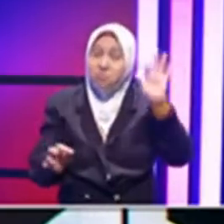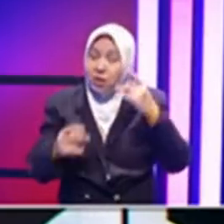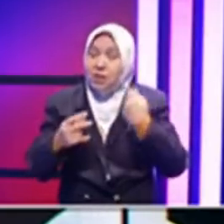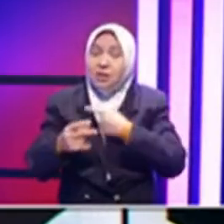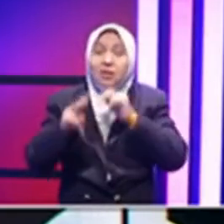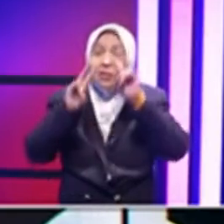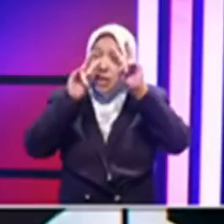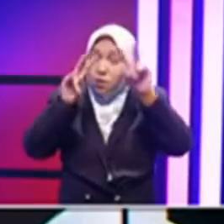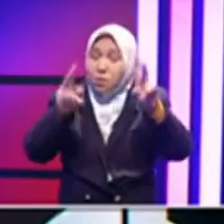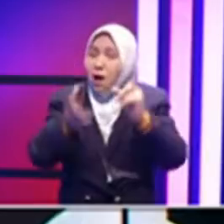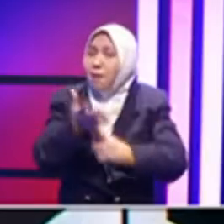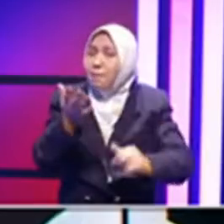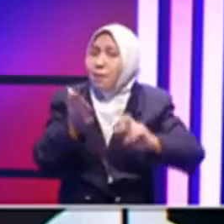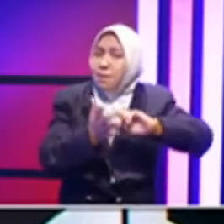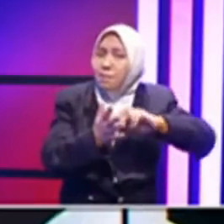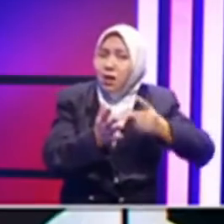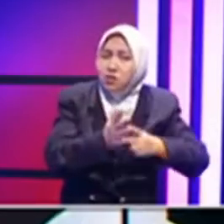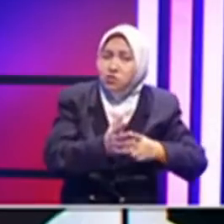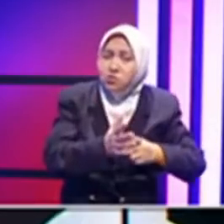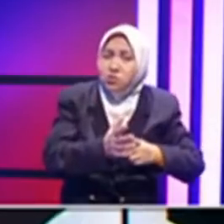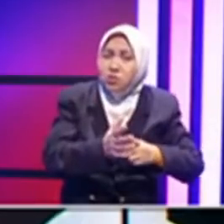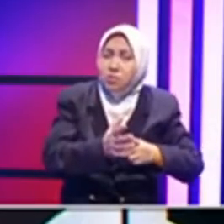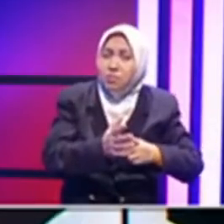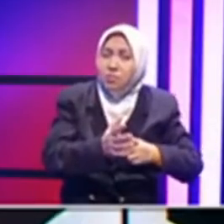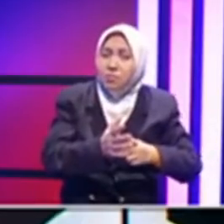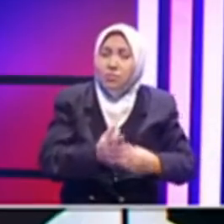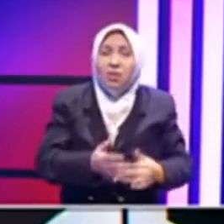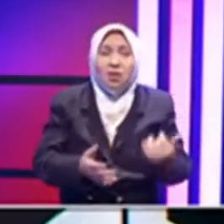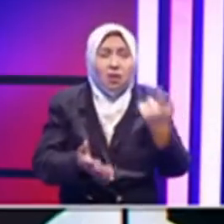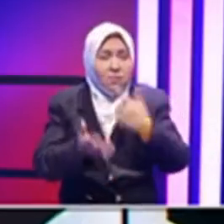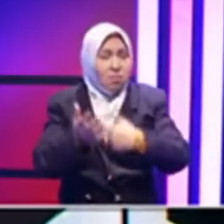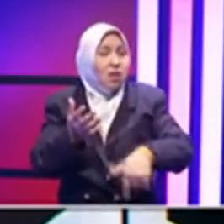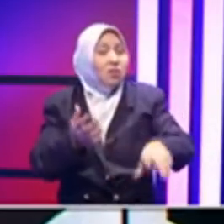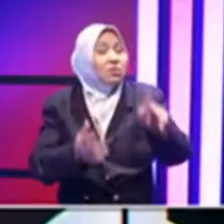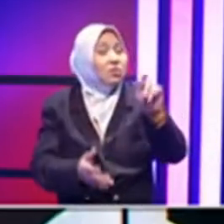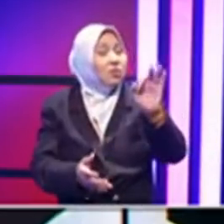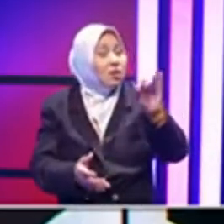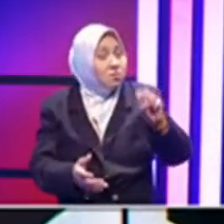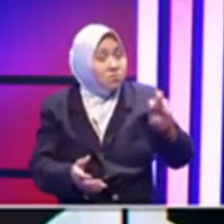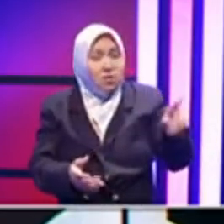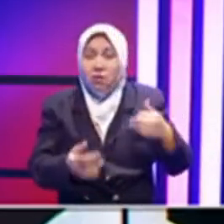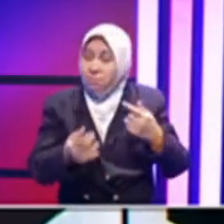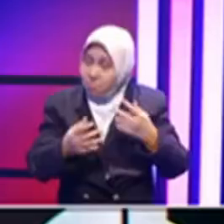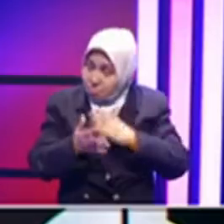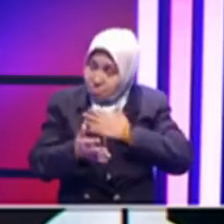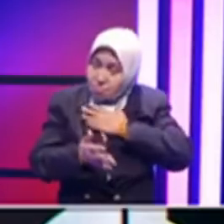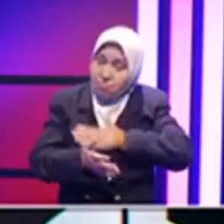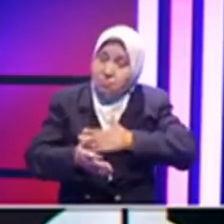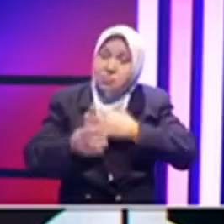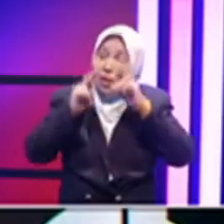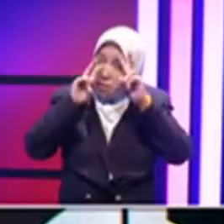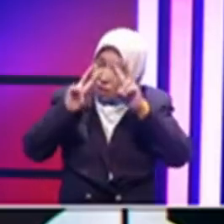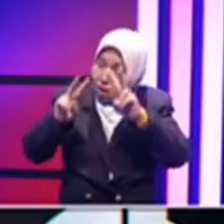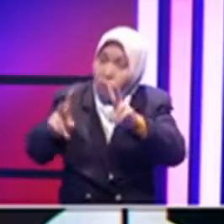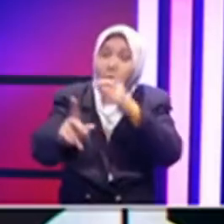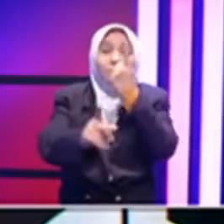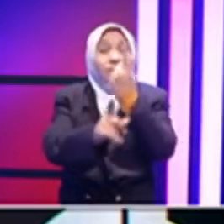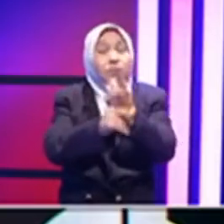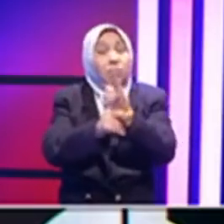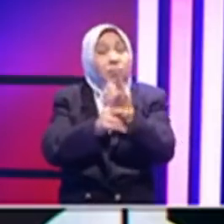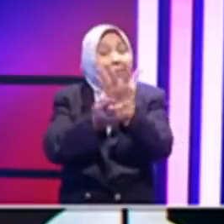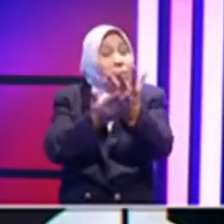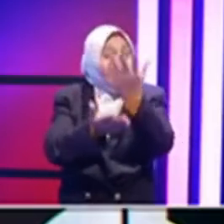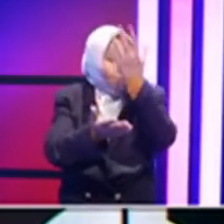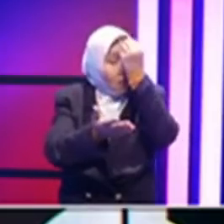apa maksud tabsiratan Ustaz ya. Sebenarnya tabsiratan itu Allah kata sila tengok. Tengok betul-betul, ambil